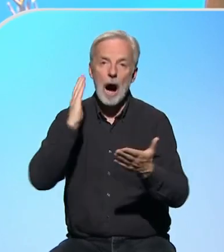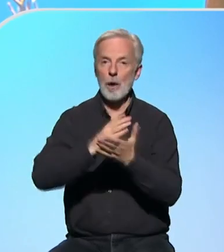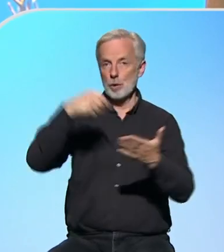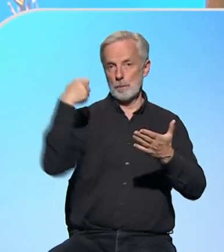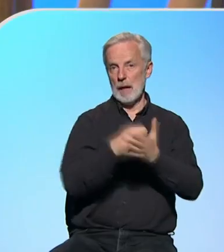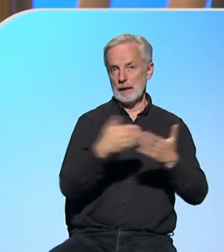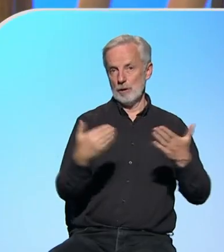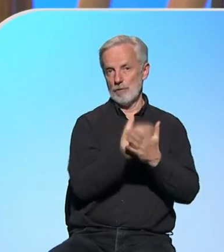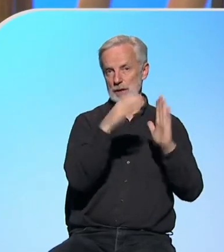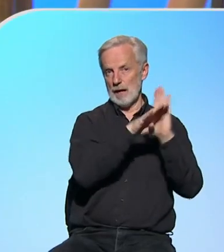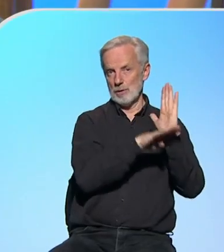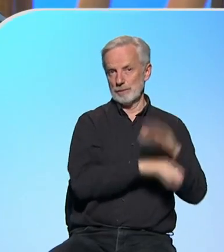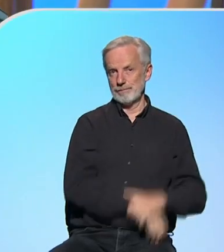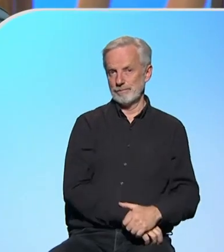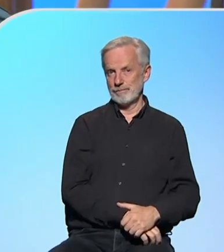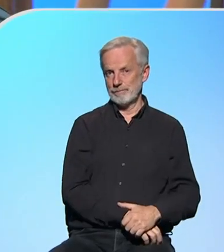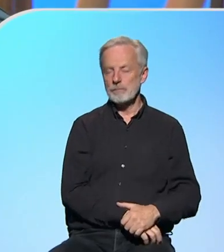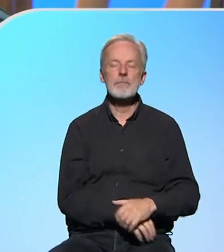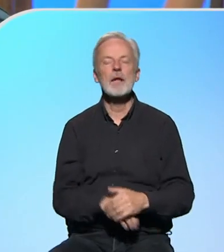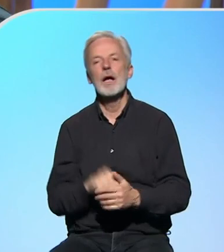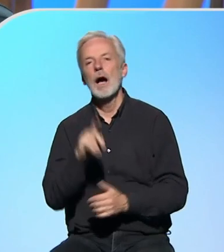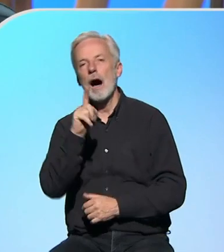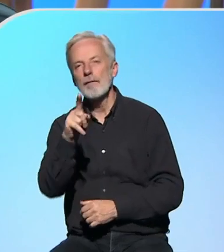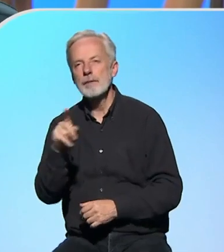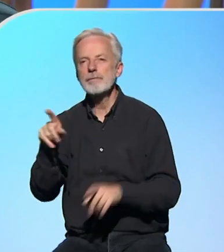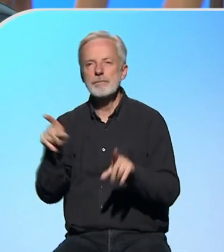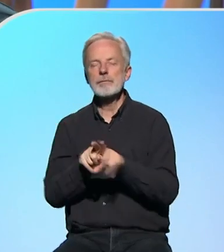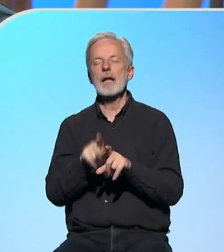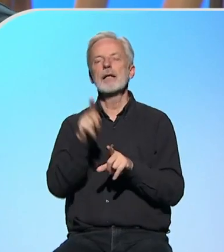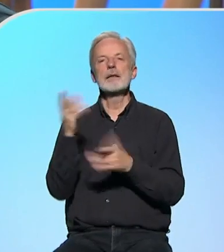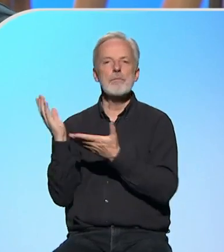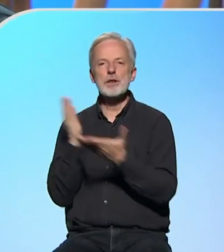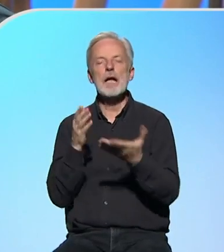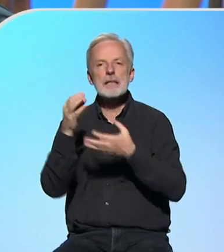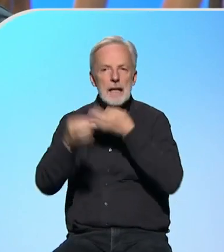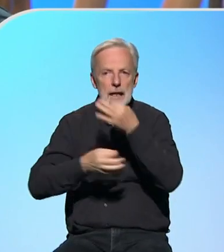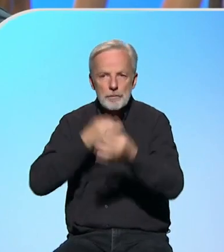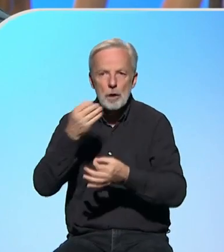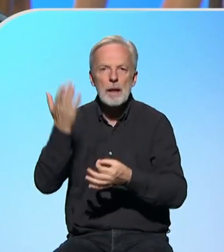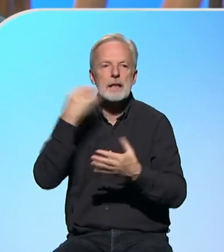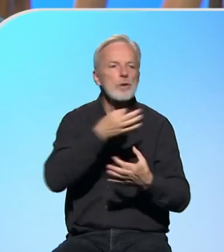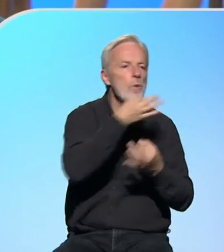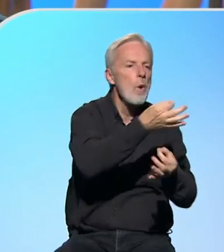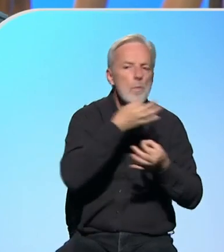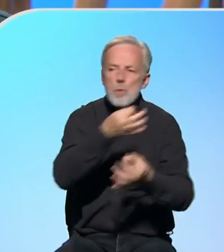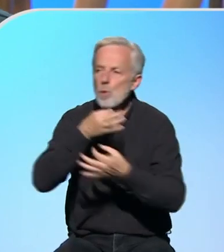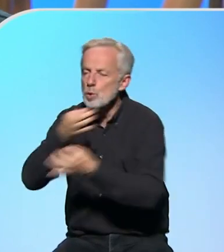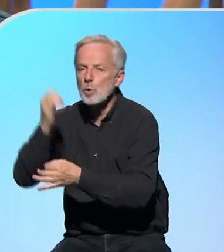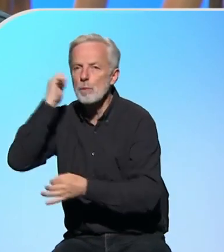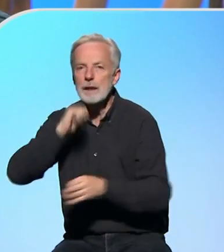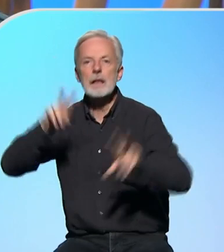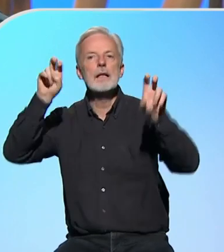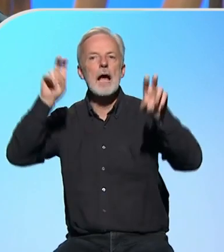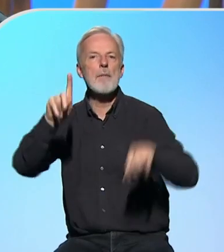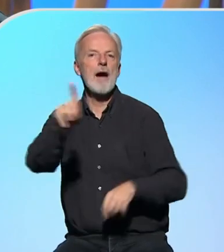podmínkách. Vy jste nám také přinesl zajímavé informace o průzkumu, který proběhl a týká se právě vlastního bydlení, jestli jsou